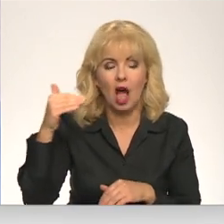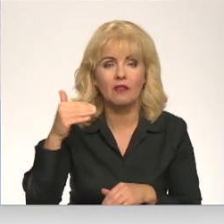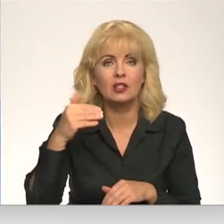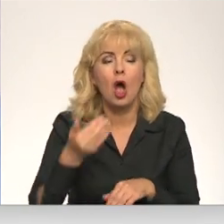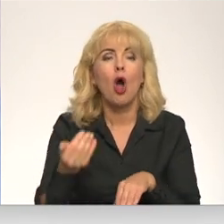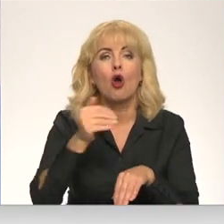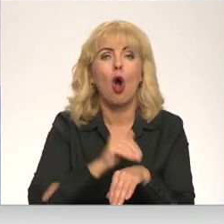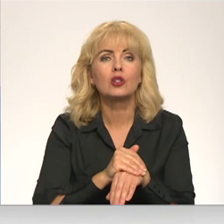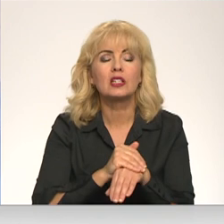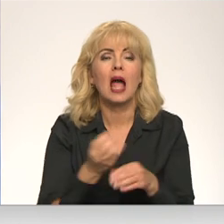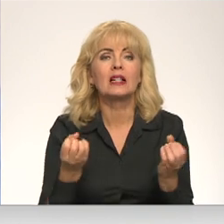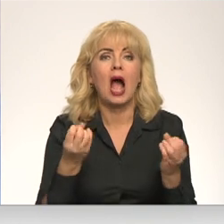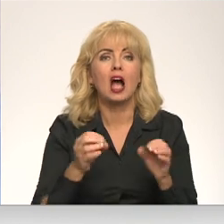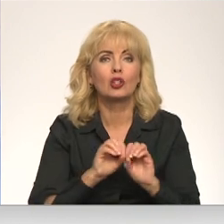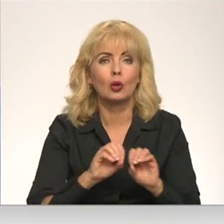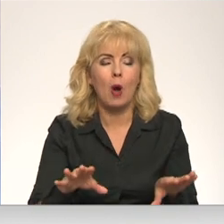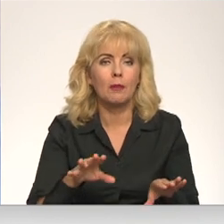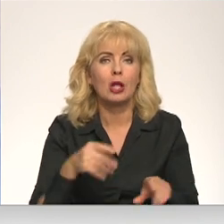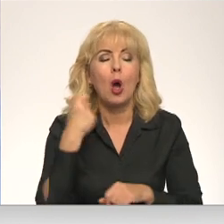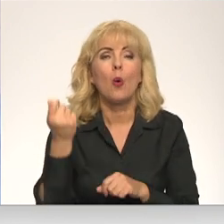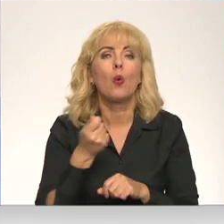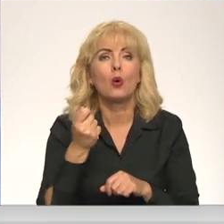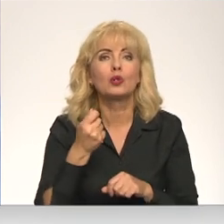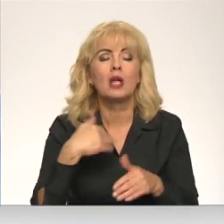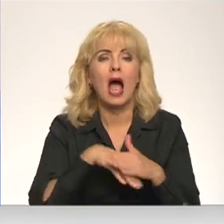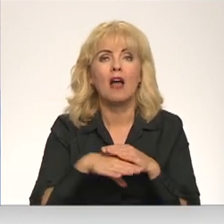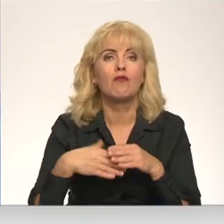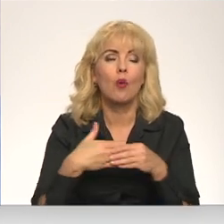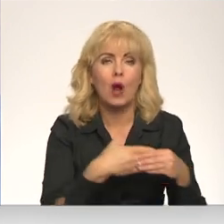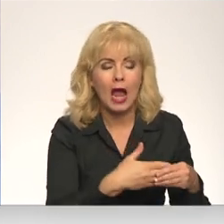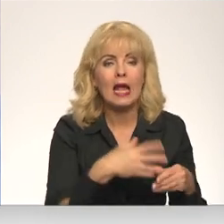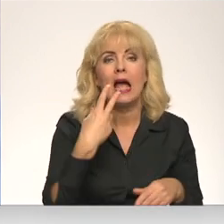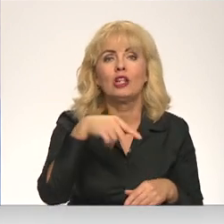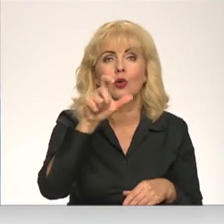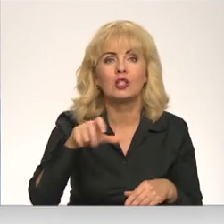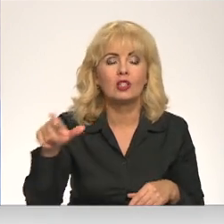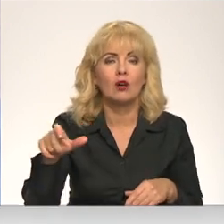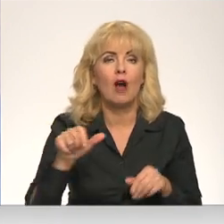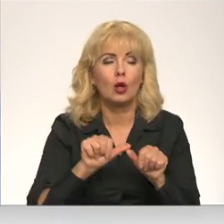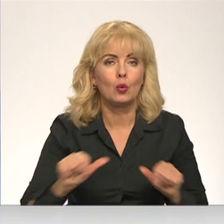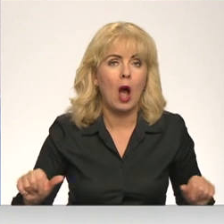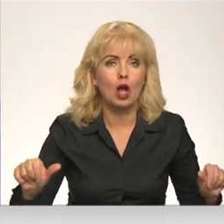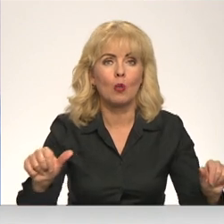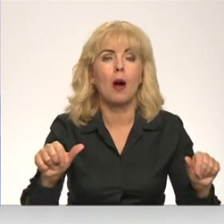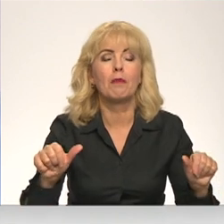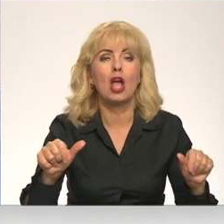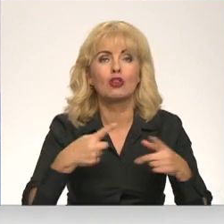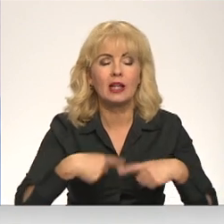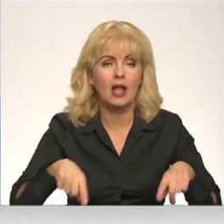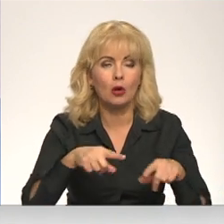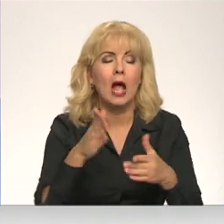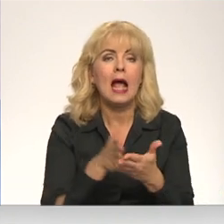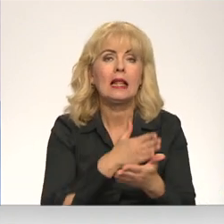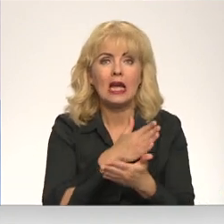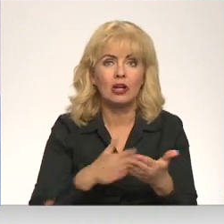noplūde. Ugunsdzēsēji glābēji no ēkas evakuēja 20 cilvēkus un norobežo teritoriju. Gāzes noplūde likvidēja